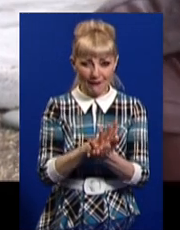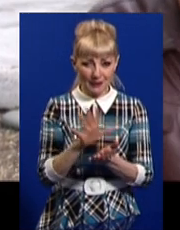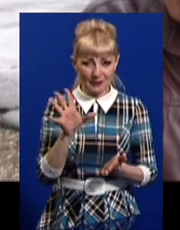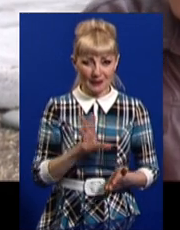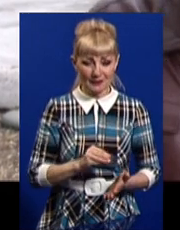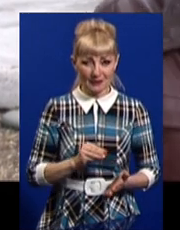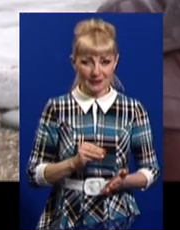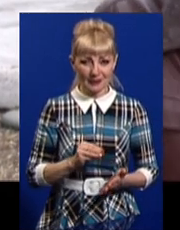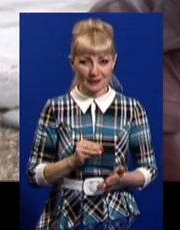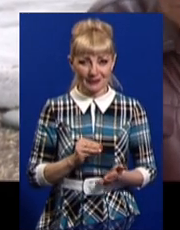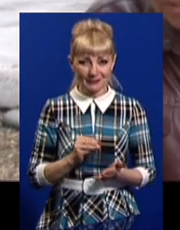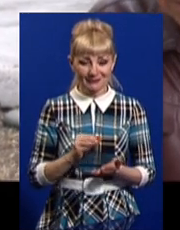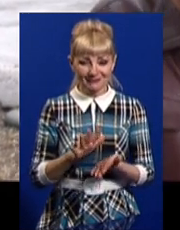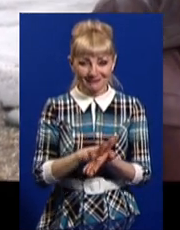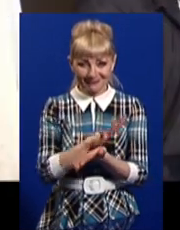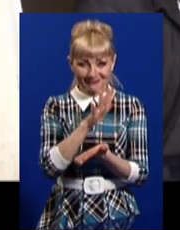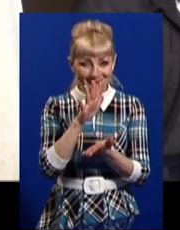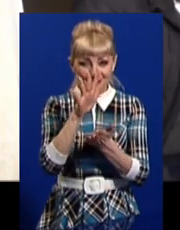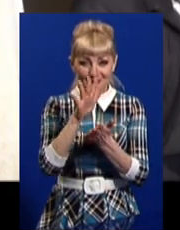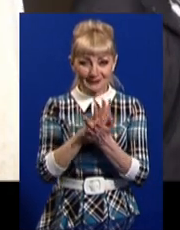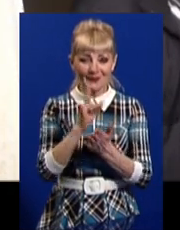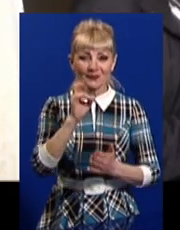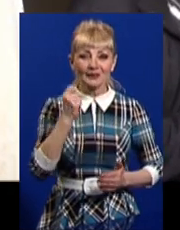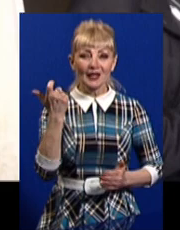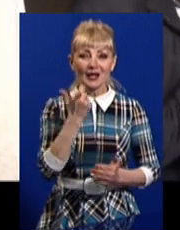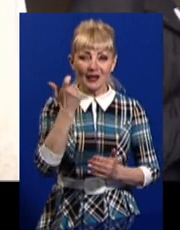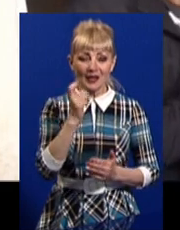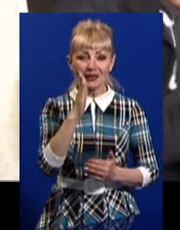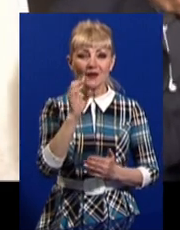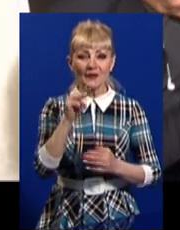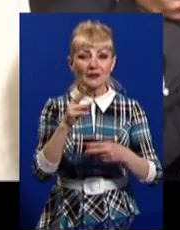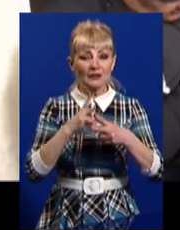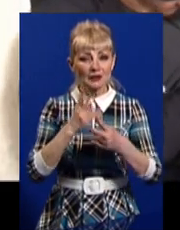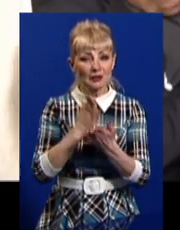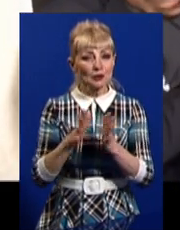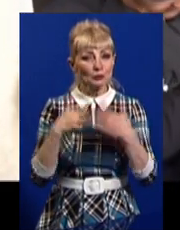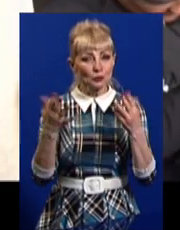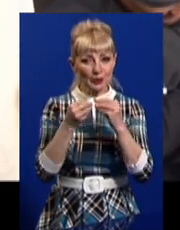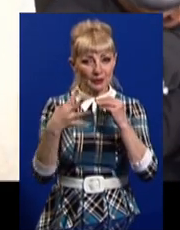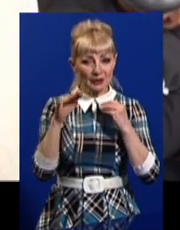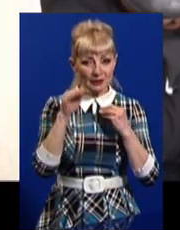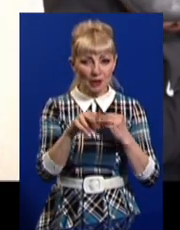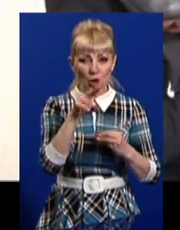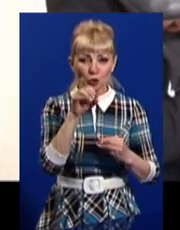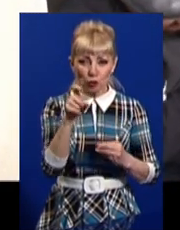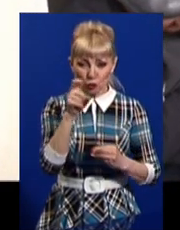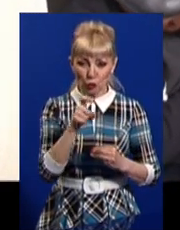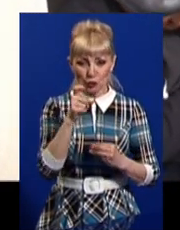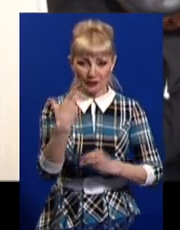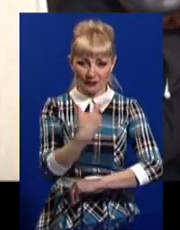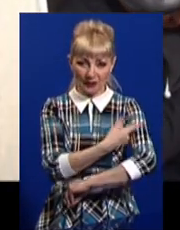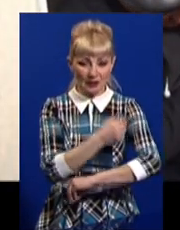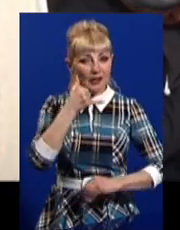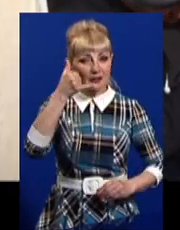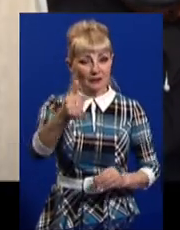Появилася вся така вимазана. На Харків у ветеринарних лікарів є більше 15 тисяч доз вакцин. Про це